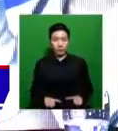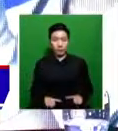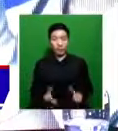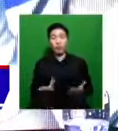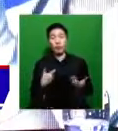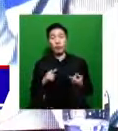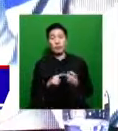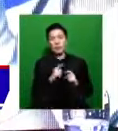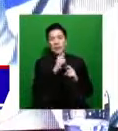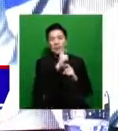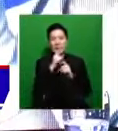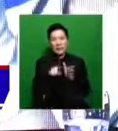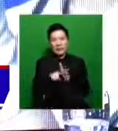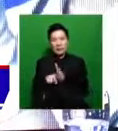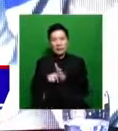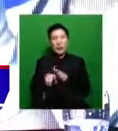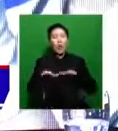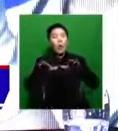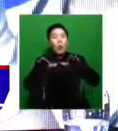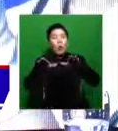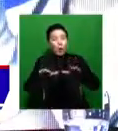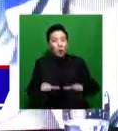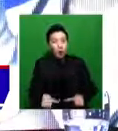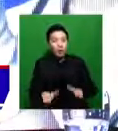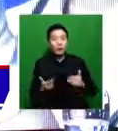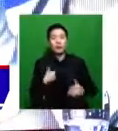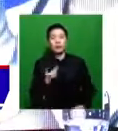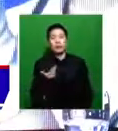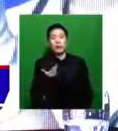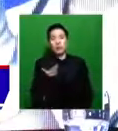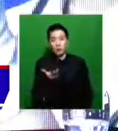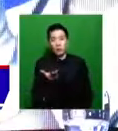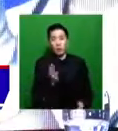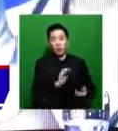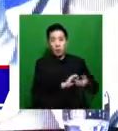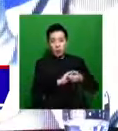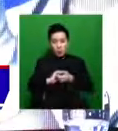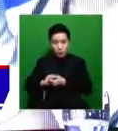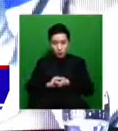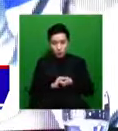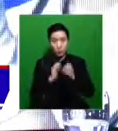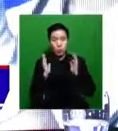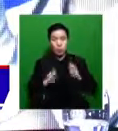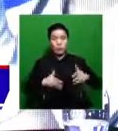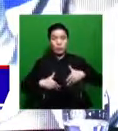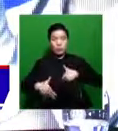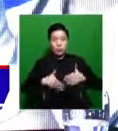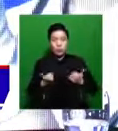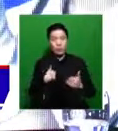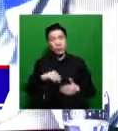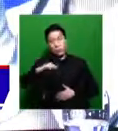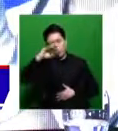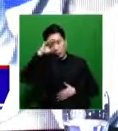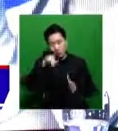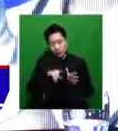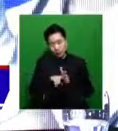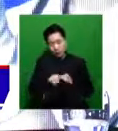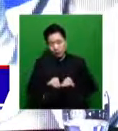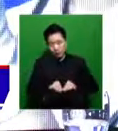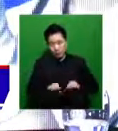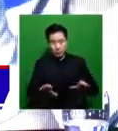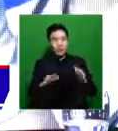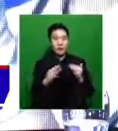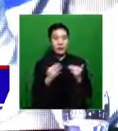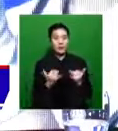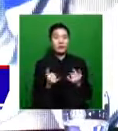ลดความเสี่ยงในการติดเชื้อเพิ่มมากขึ้นไปอีกอันนี้เราต้องขอความร่วมมือจากพี่น้องประชาชนทุกคนการระบาดของโรคนะครับ